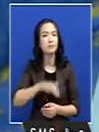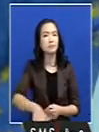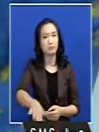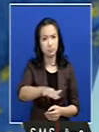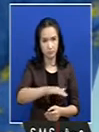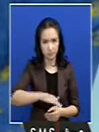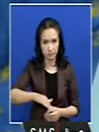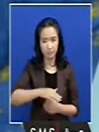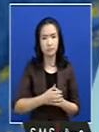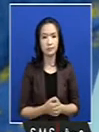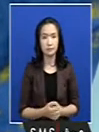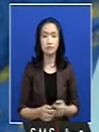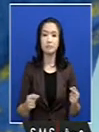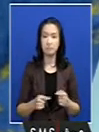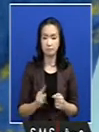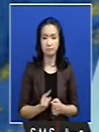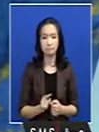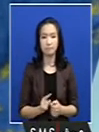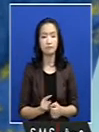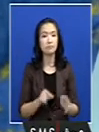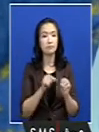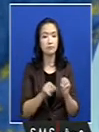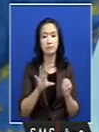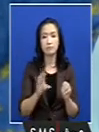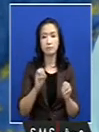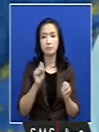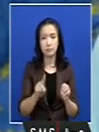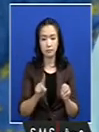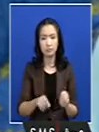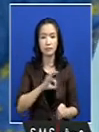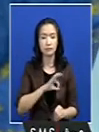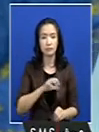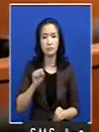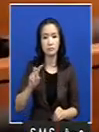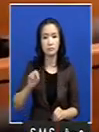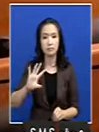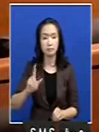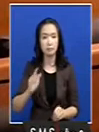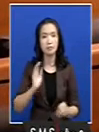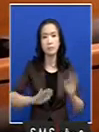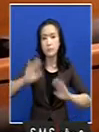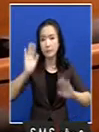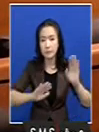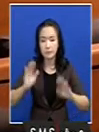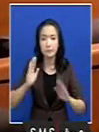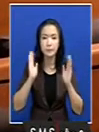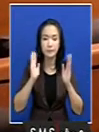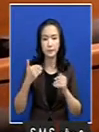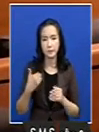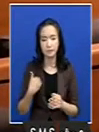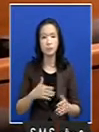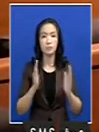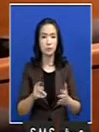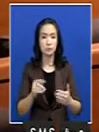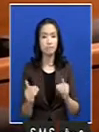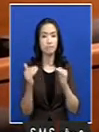แทนค่ะ ครับ ส่วนเรื่องการคัดค้านการออกเสียงในมาตรา51ที่สมาชิกสนช.อภิปรายอย่างกว้างขวางจากเดิมกำหนดให้ผู้มา